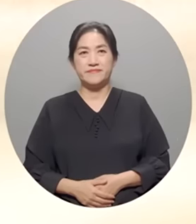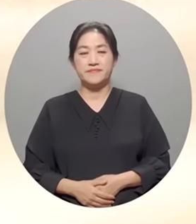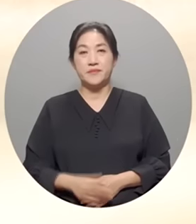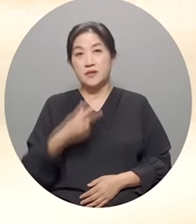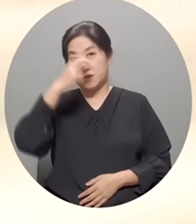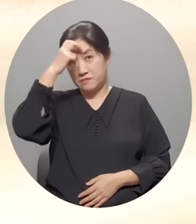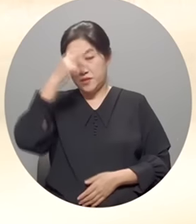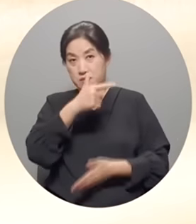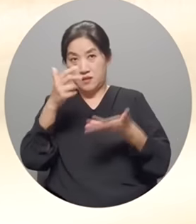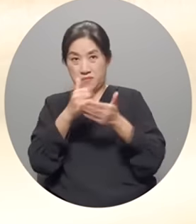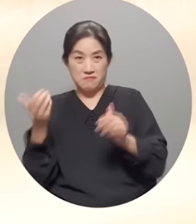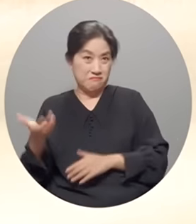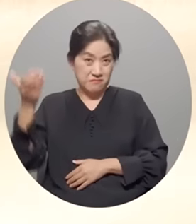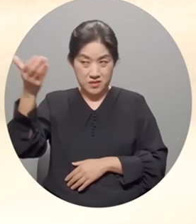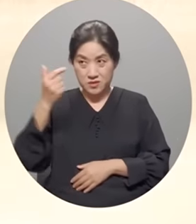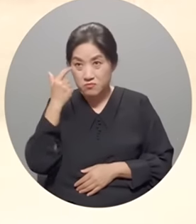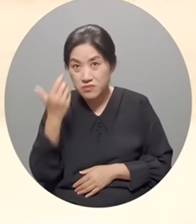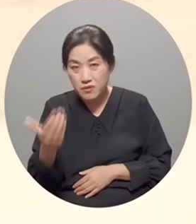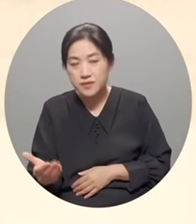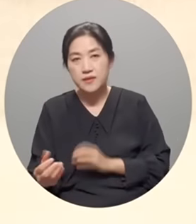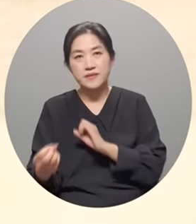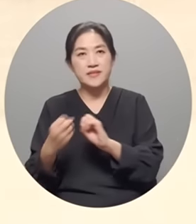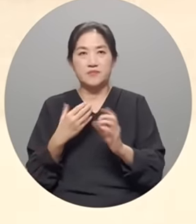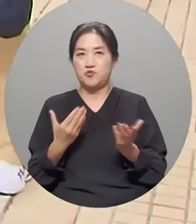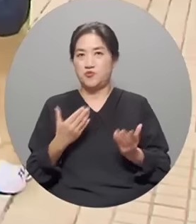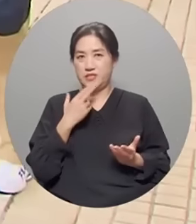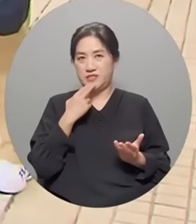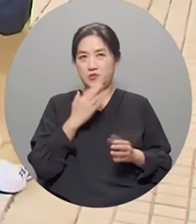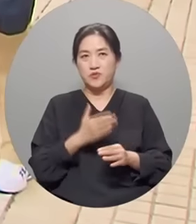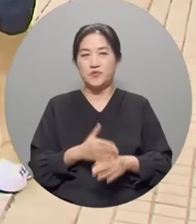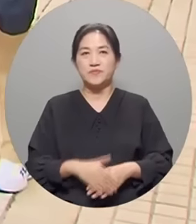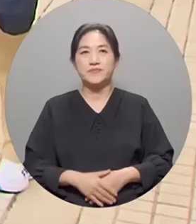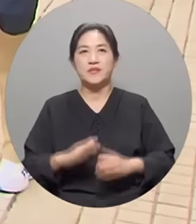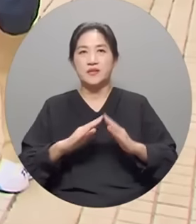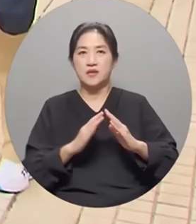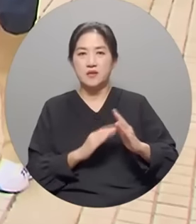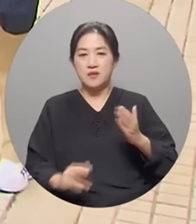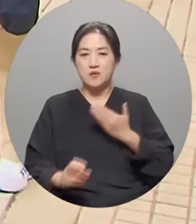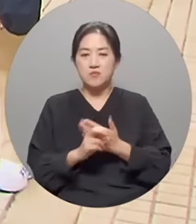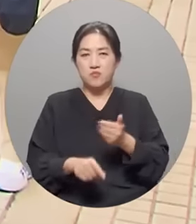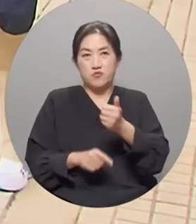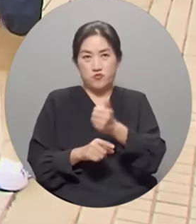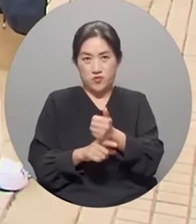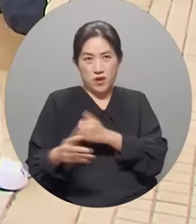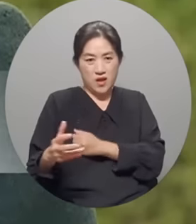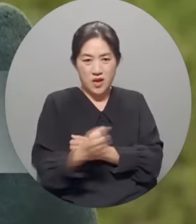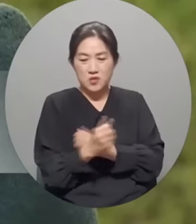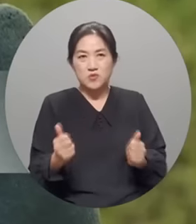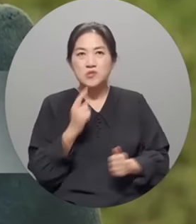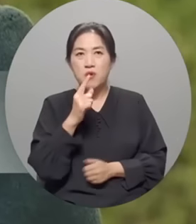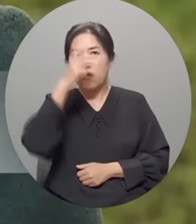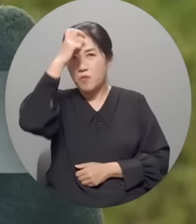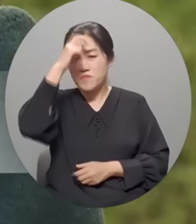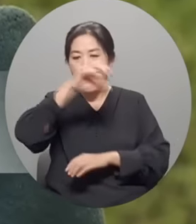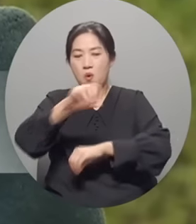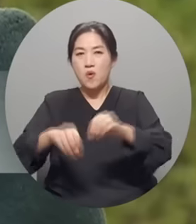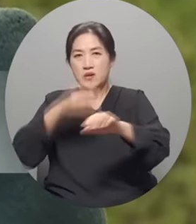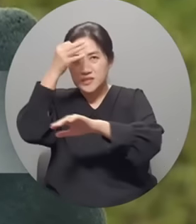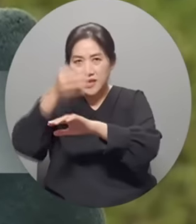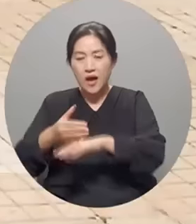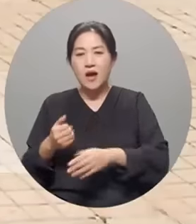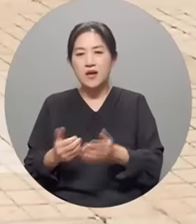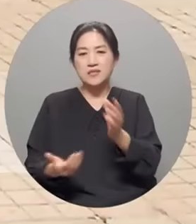검찰에 대법원까지 갈 거냐고 물어봤지만 답하지 않았습니다. 유족들은 불법 수사를 토대로 기소한 검찰이 오히려 사과와